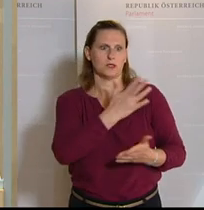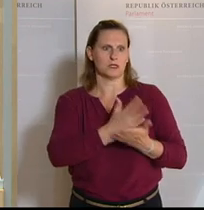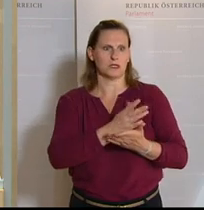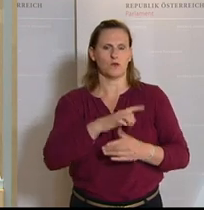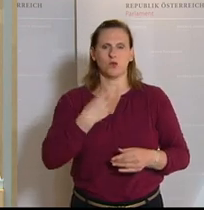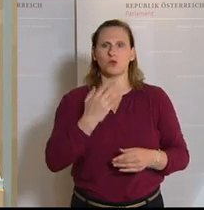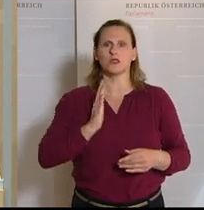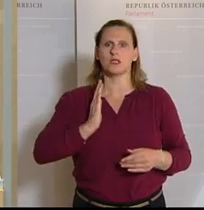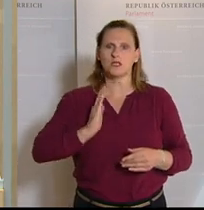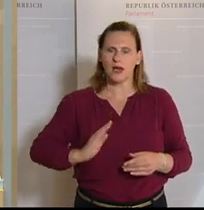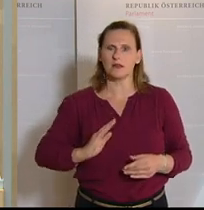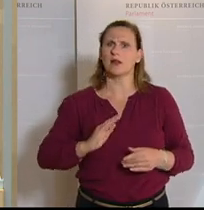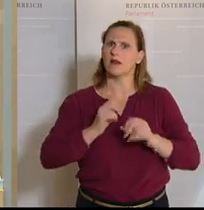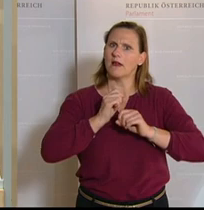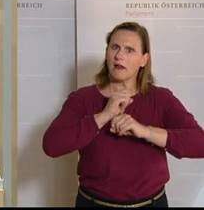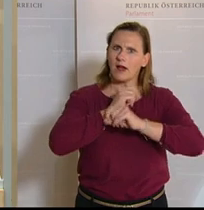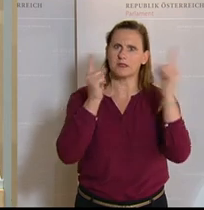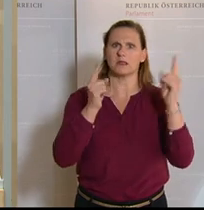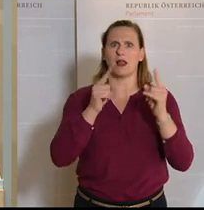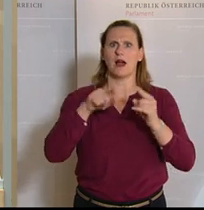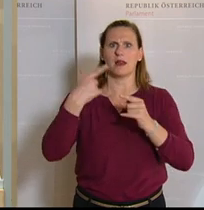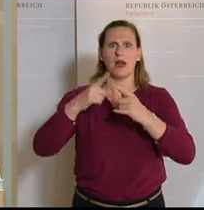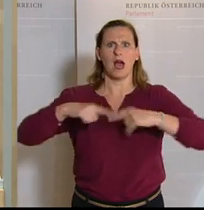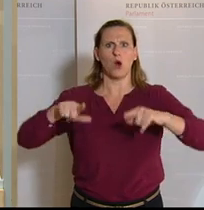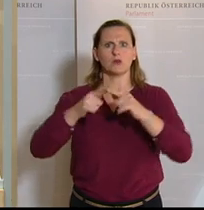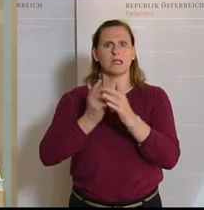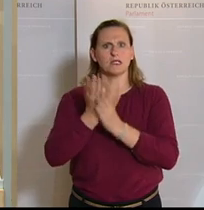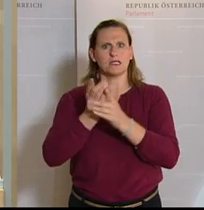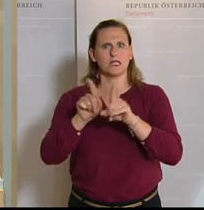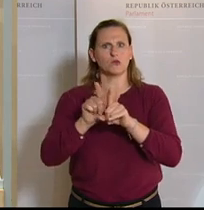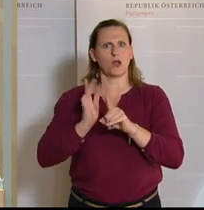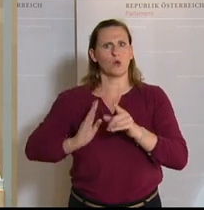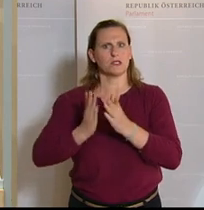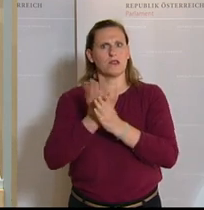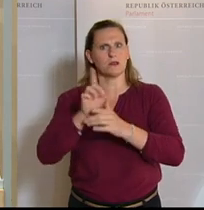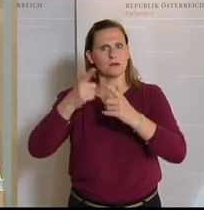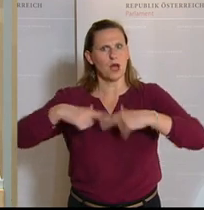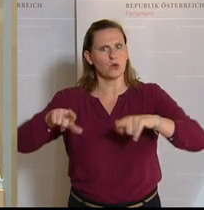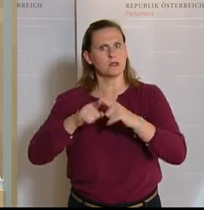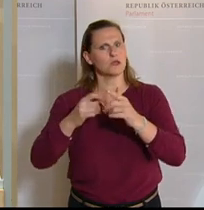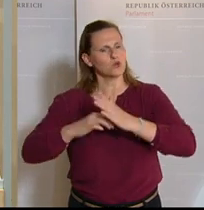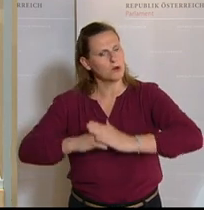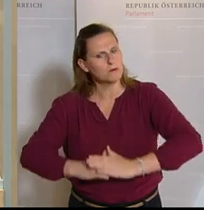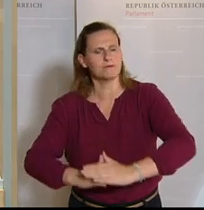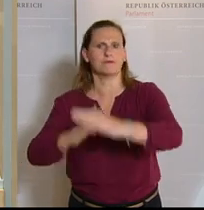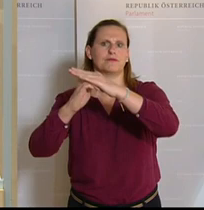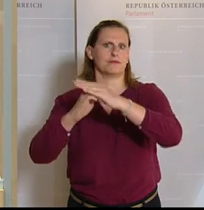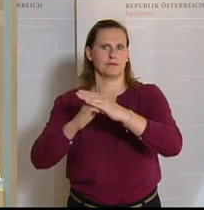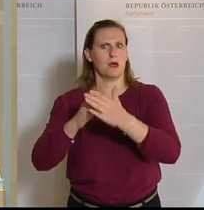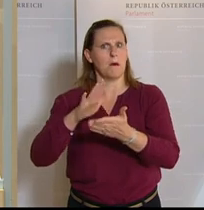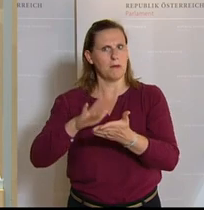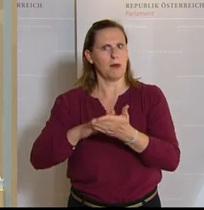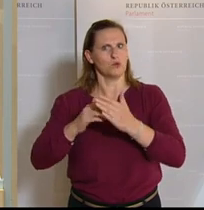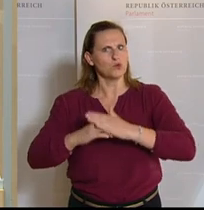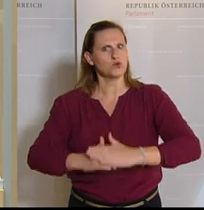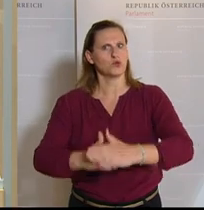unserer Seite, wir stehen ganz klar zur Aufwertung des Auslandsdienstes und des Auslandszivildienstes. Das werden wir sicher nicht abdrehen lassen. Und da werden wir auch weiterhin